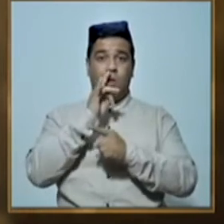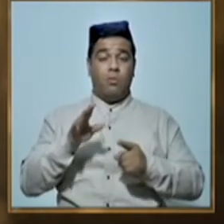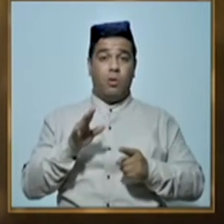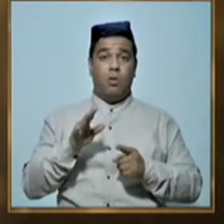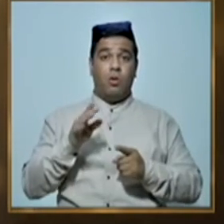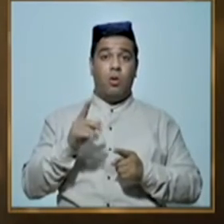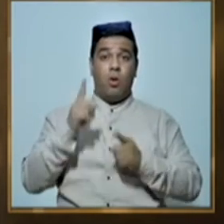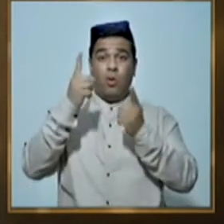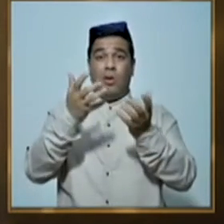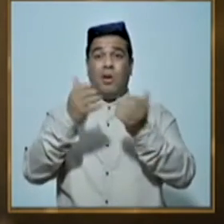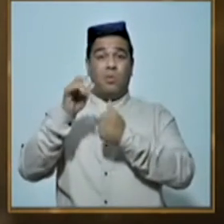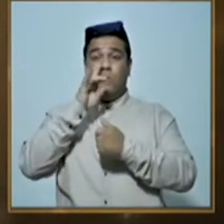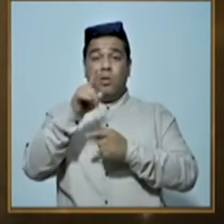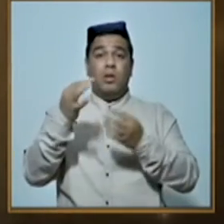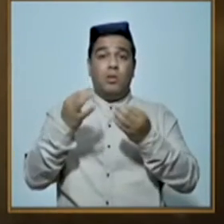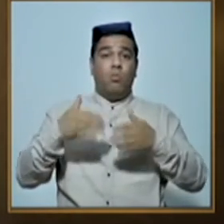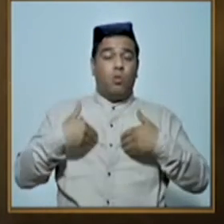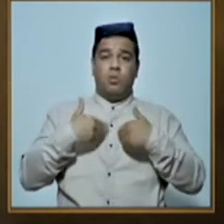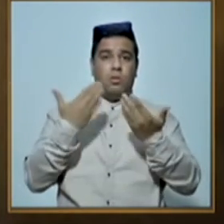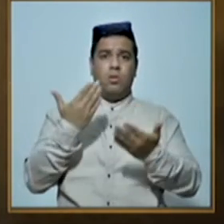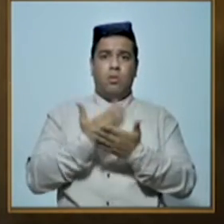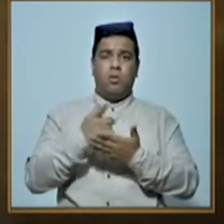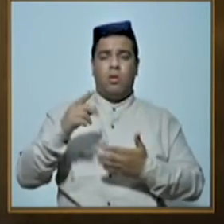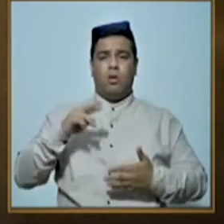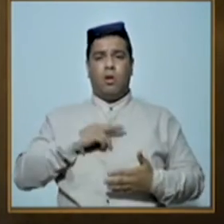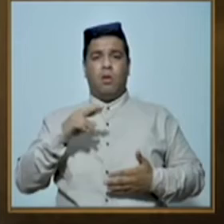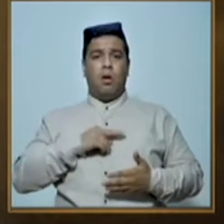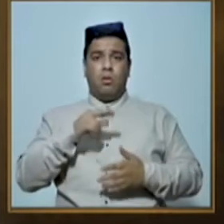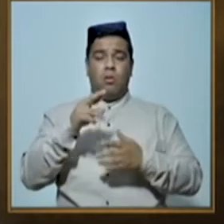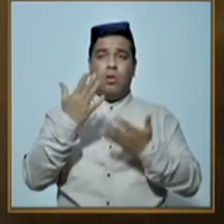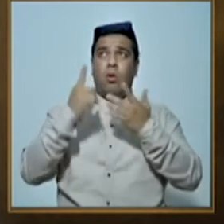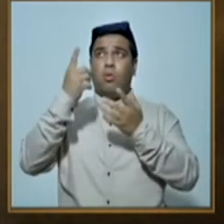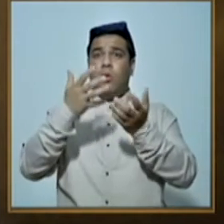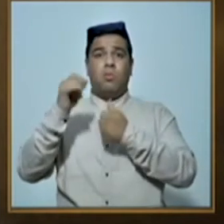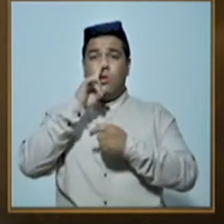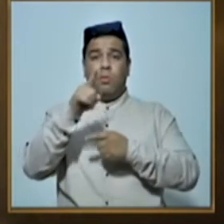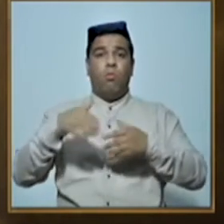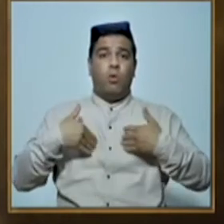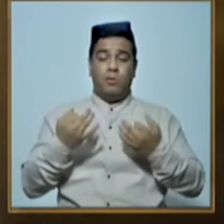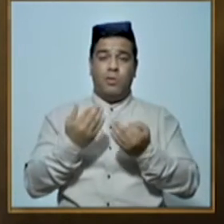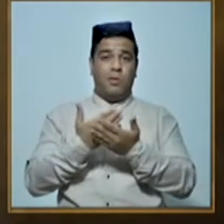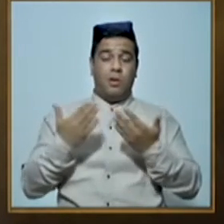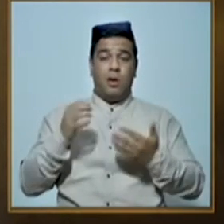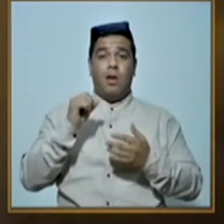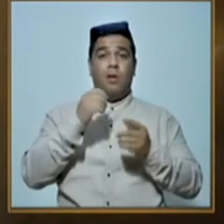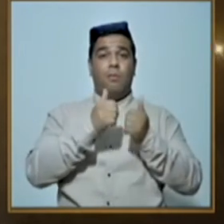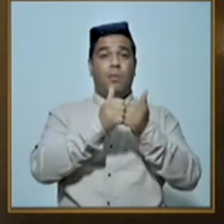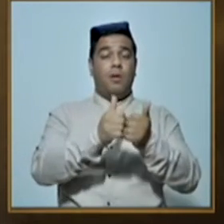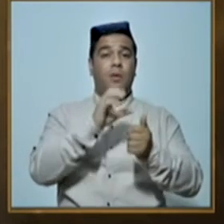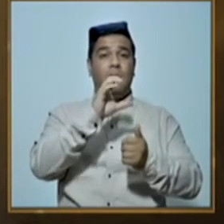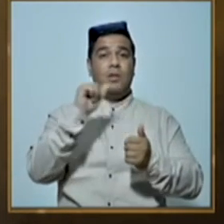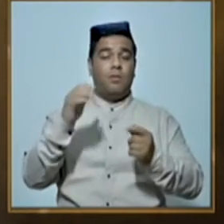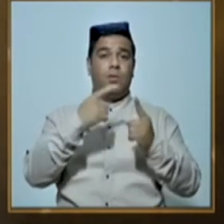Alloh qabul qilmasa hech narsa bormaydi bu amal. Payg'ambarimiz alayhisolatu vasallam aytadilarki, "Lan yudkhila ahadakum